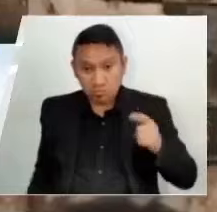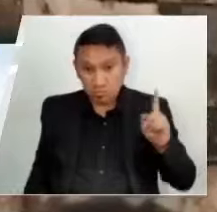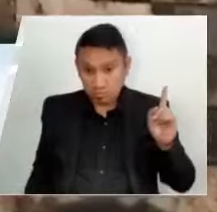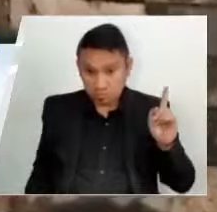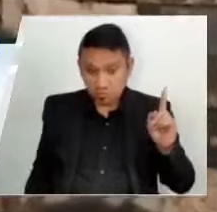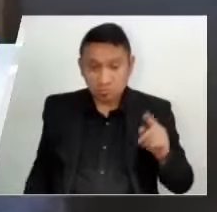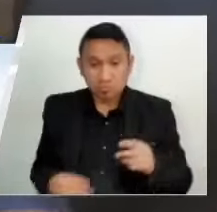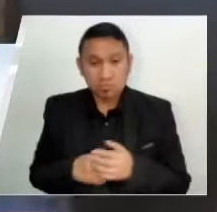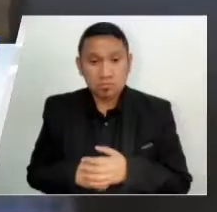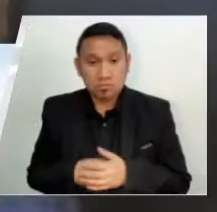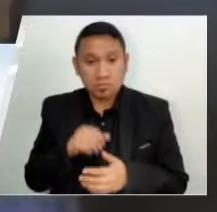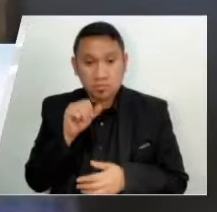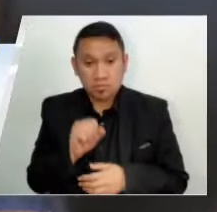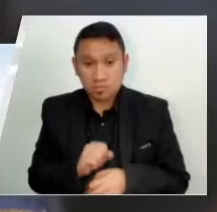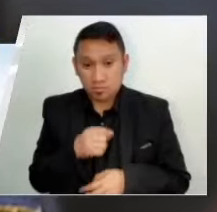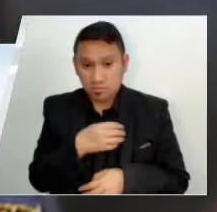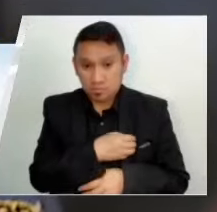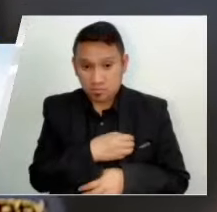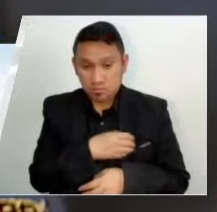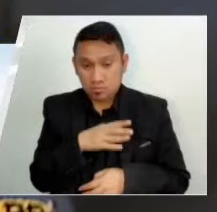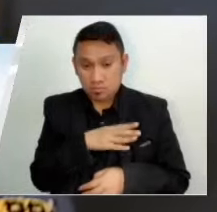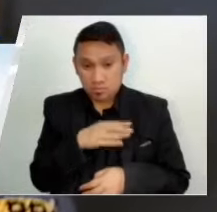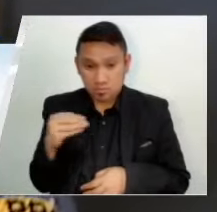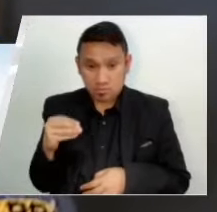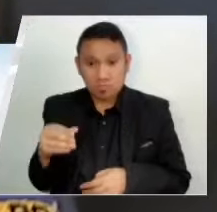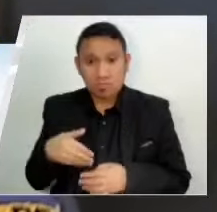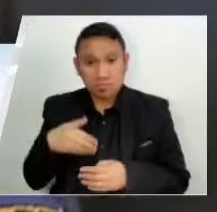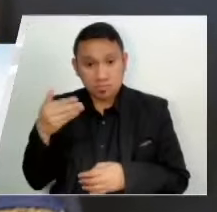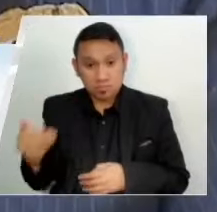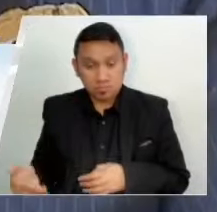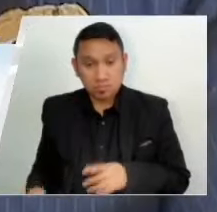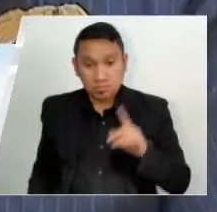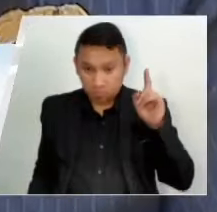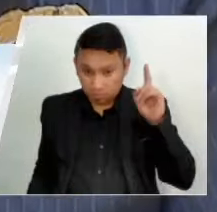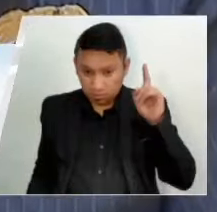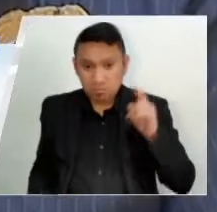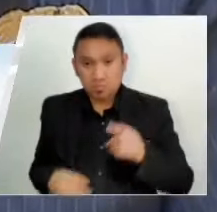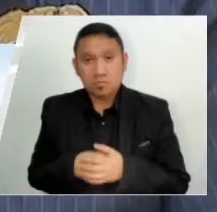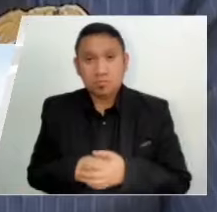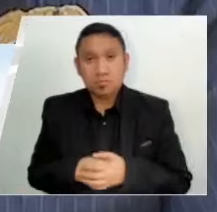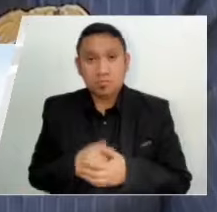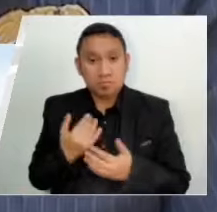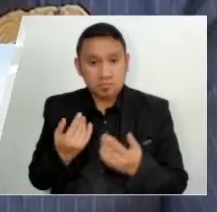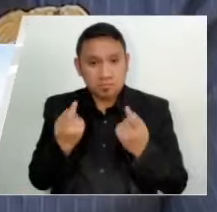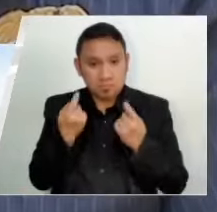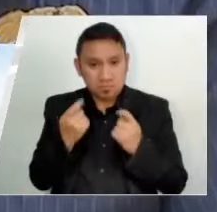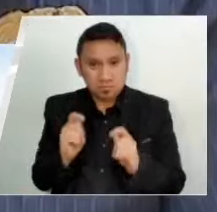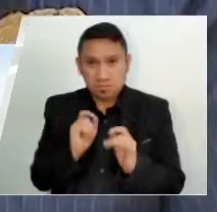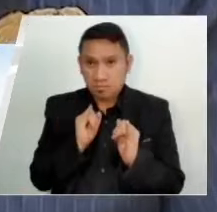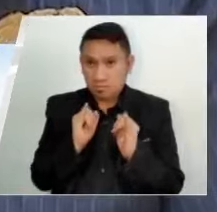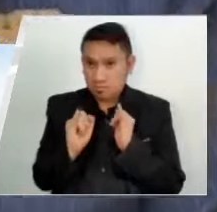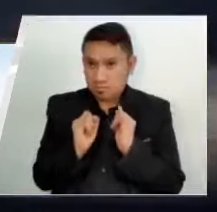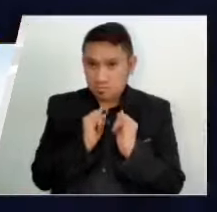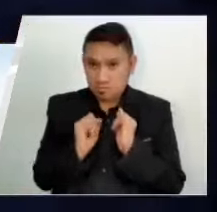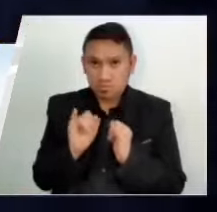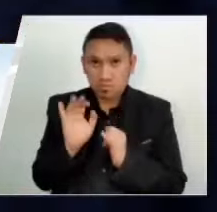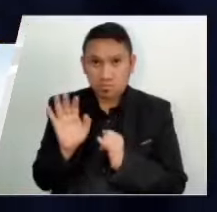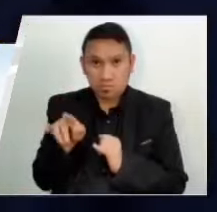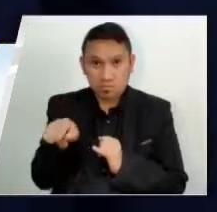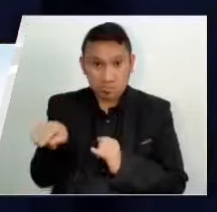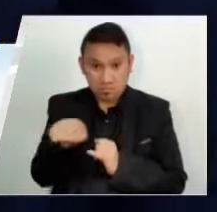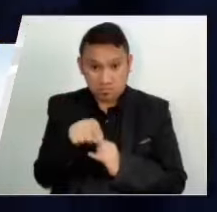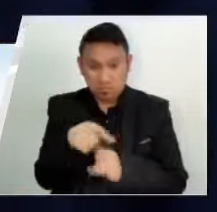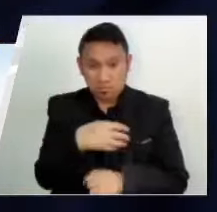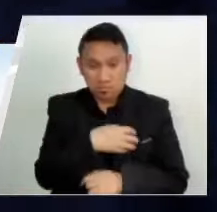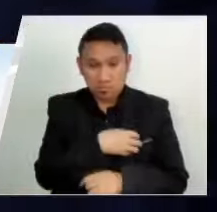Roderick Mariano at Police Colonel Charlie Cabradilla. Sinusubukan pa naming makuha ang panig ng mga pulis. Sabi